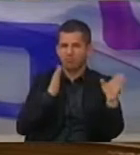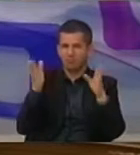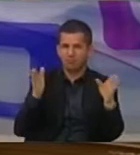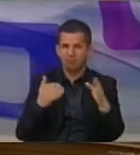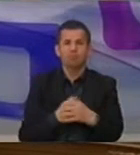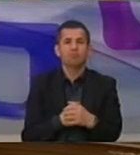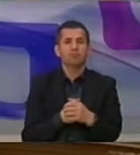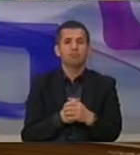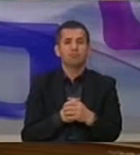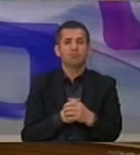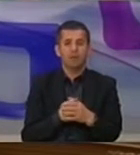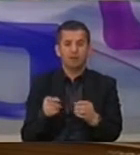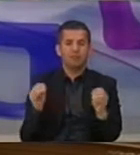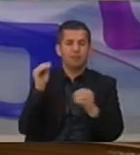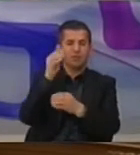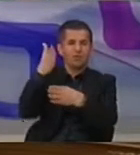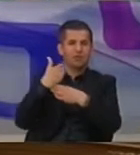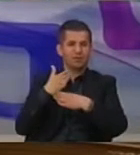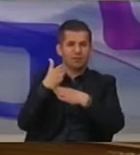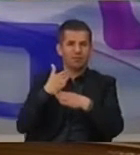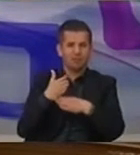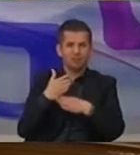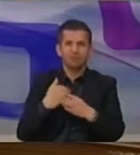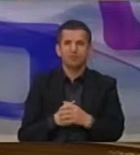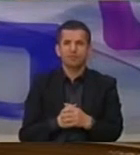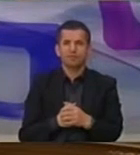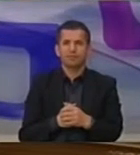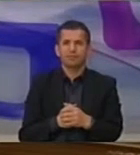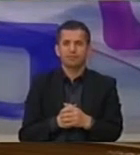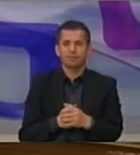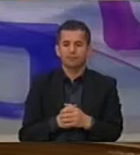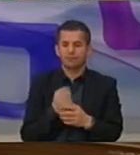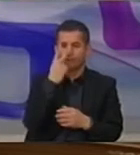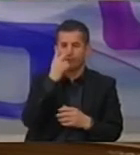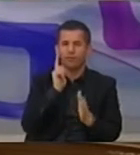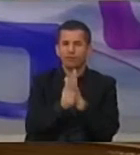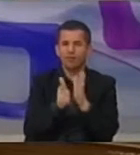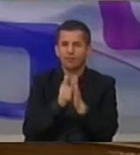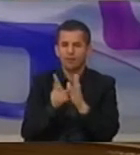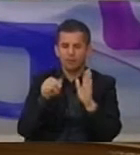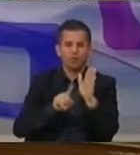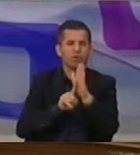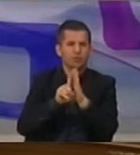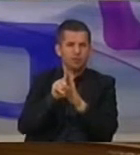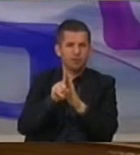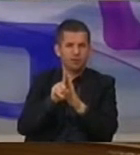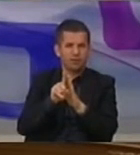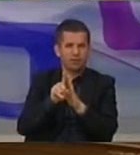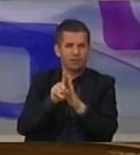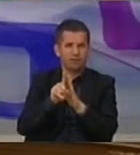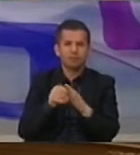për të rritur përkrahjen e cila është evidente dhe shumë shpejt do t'jap rezultatet e saj